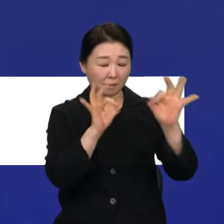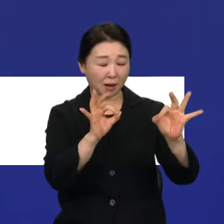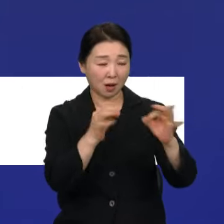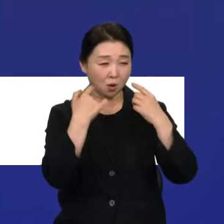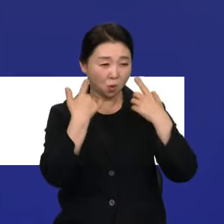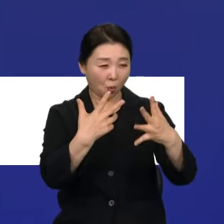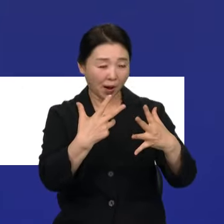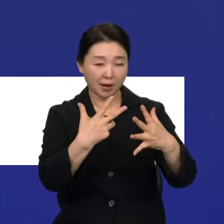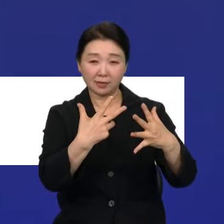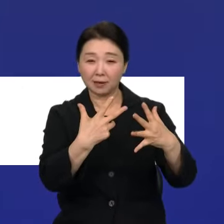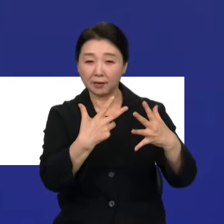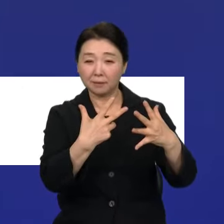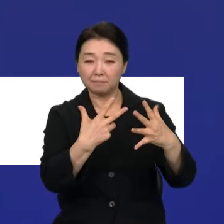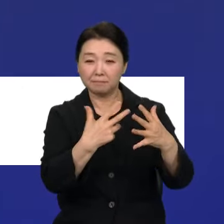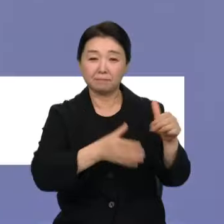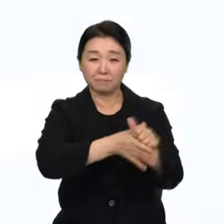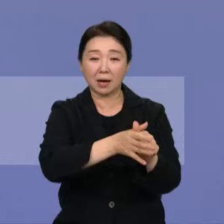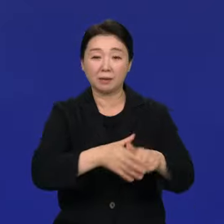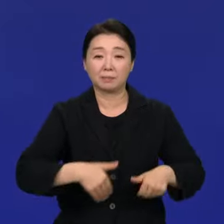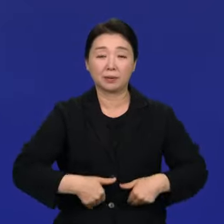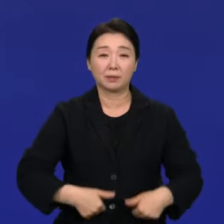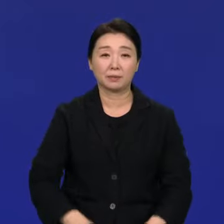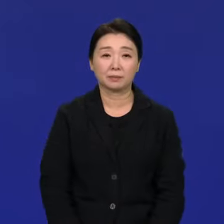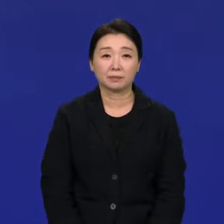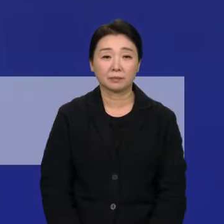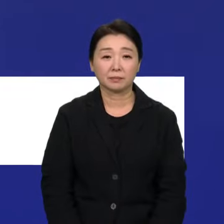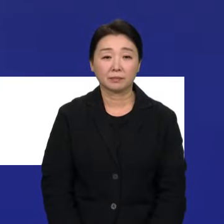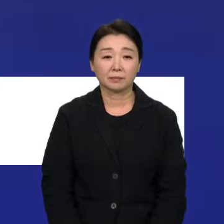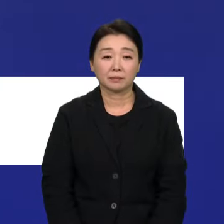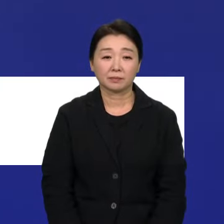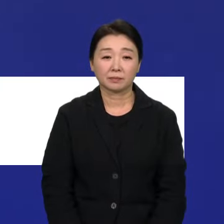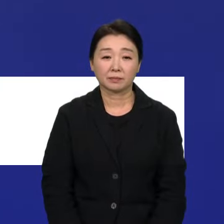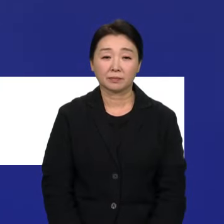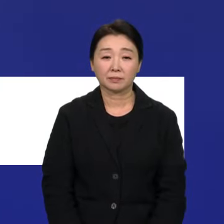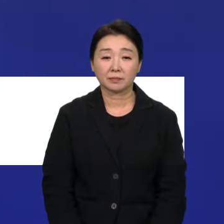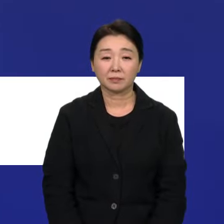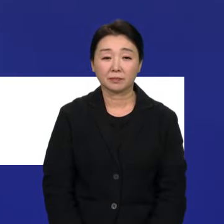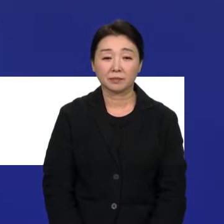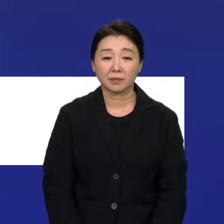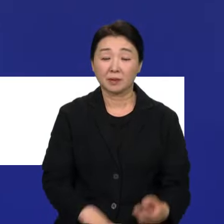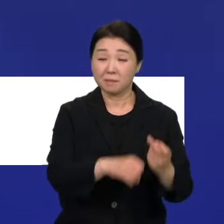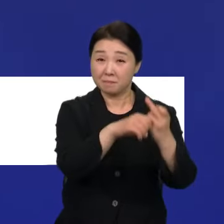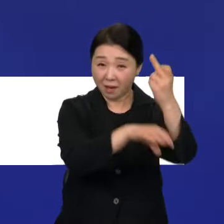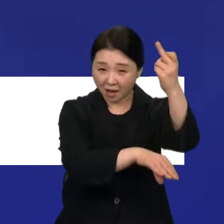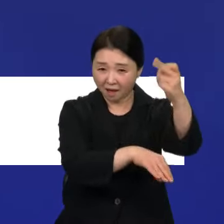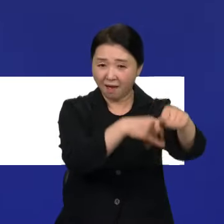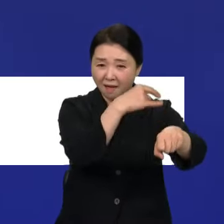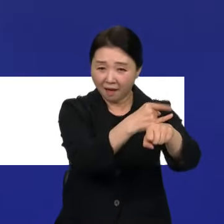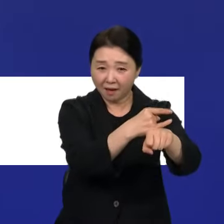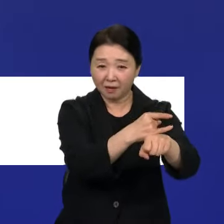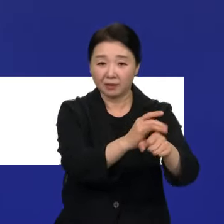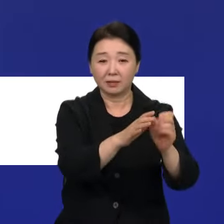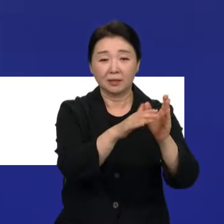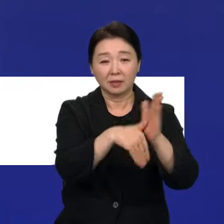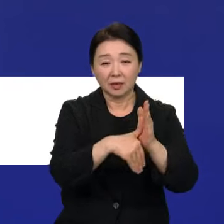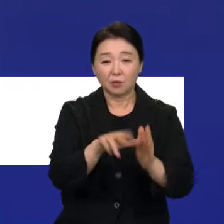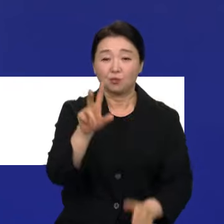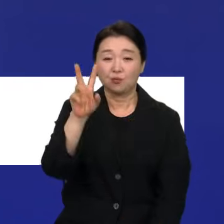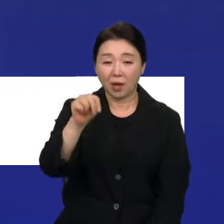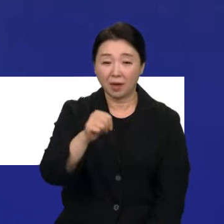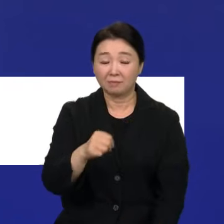대응해 나가야 할 것입니다. 국련 안보리 결의에 위반하는 것이므로